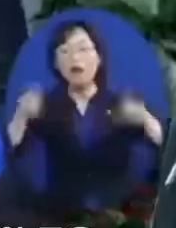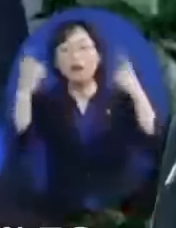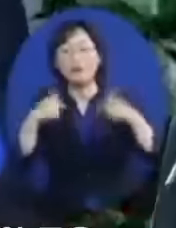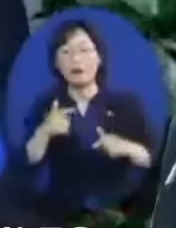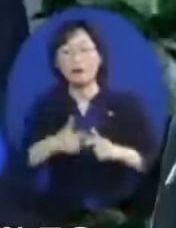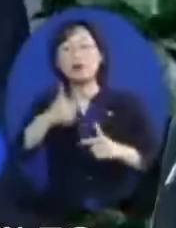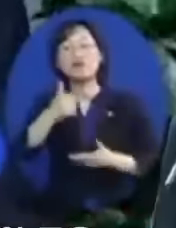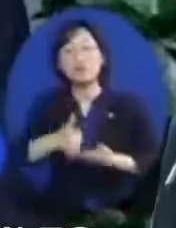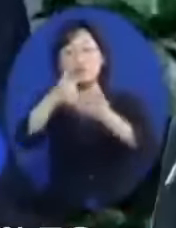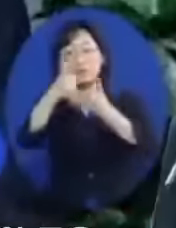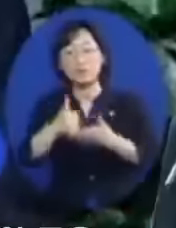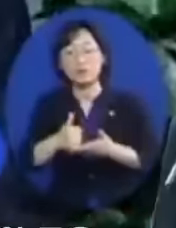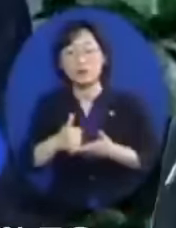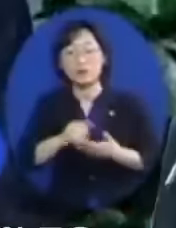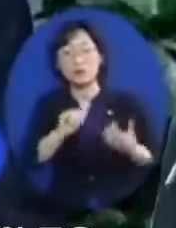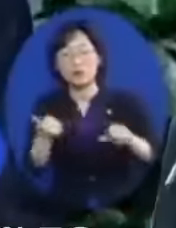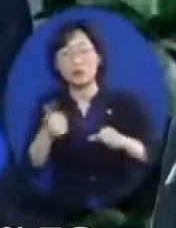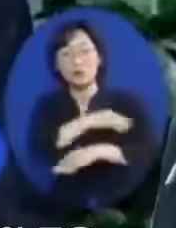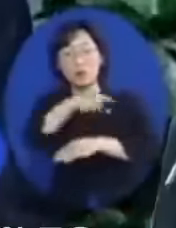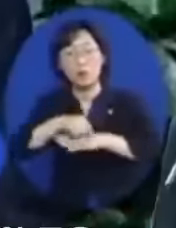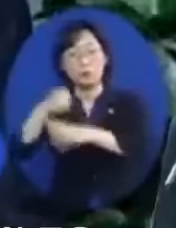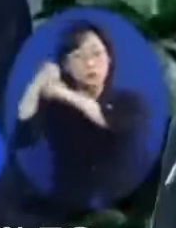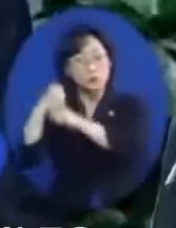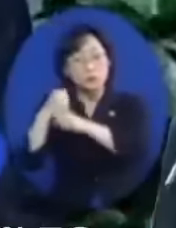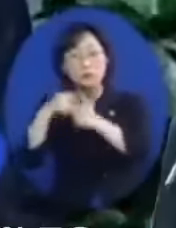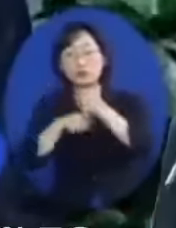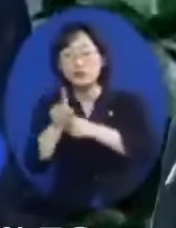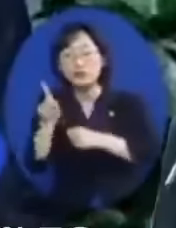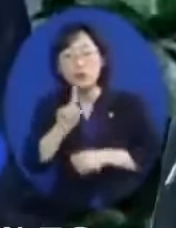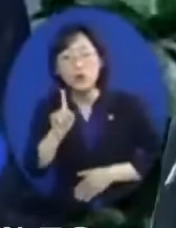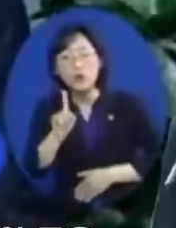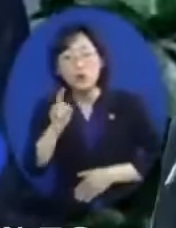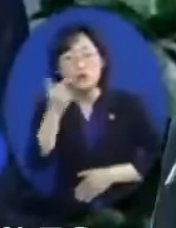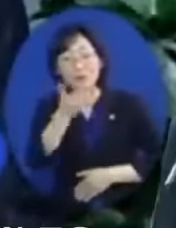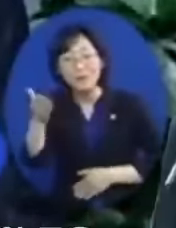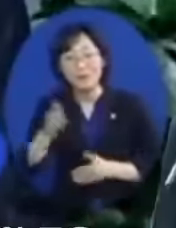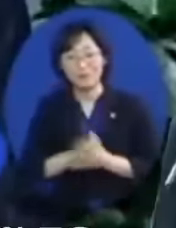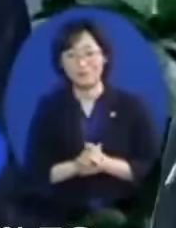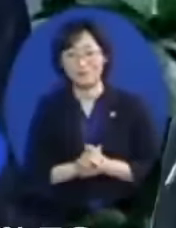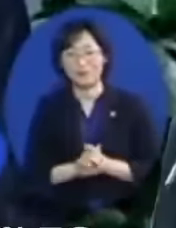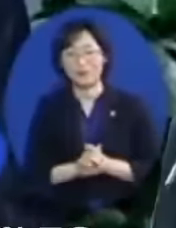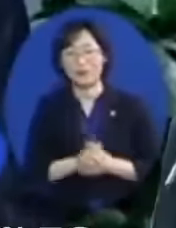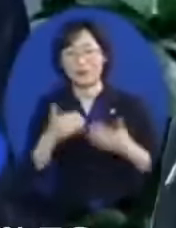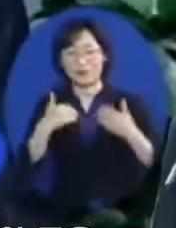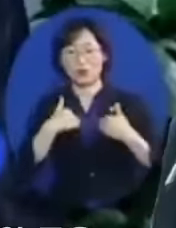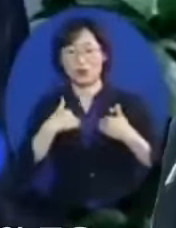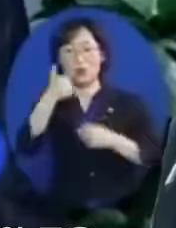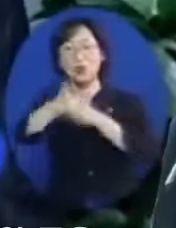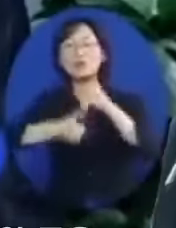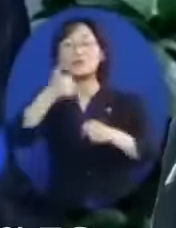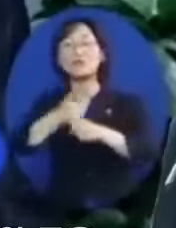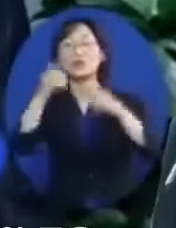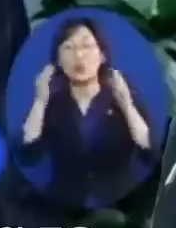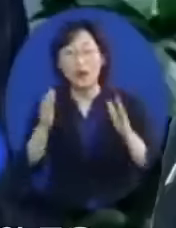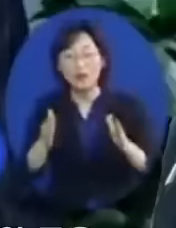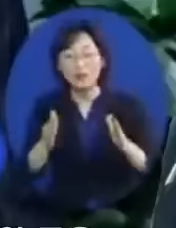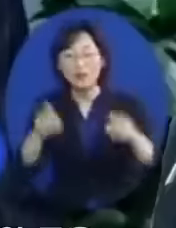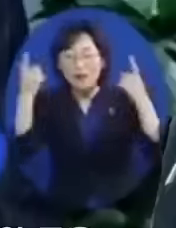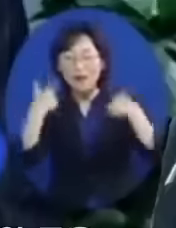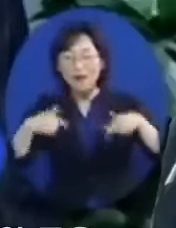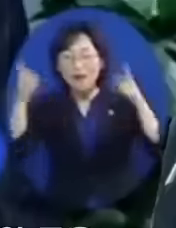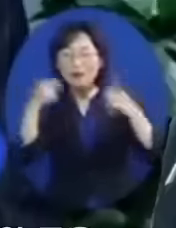예수님의 죽음을 몸에 짊어지는 것입니까? 몸에 짊어진다는 의미가 무엇입니까? 저는 지난 50년 동안